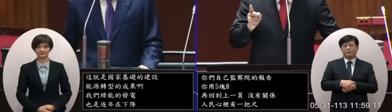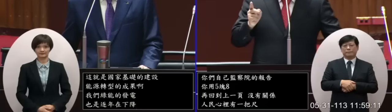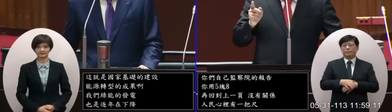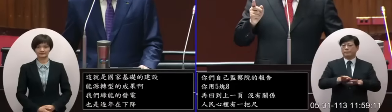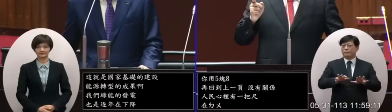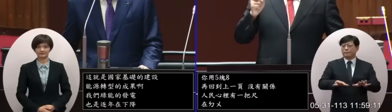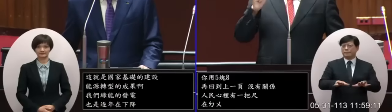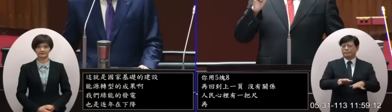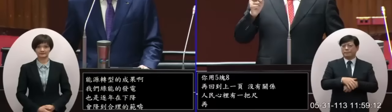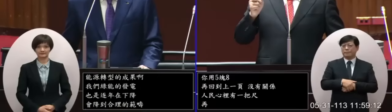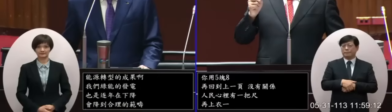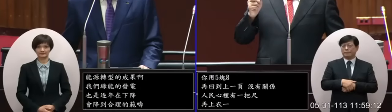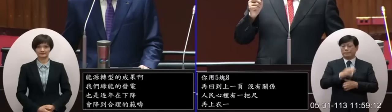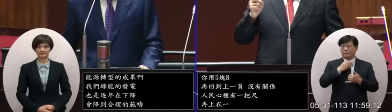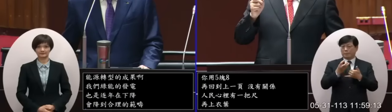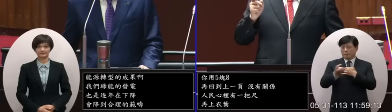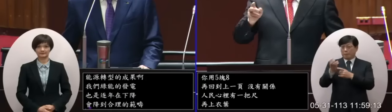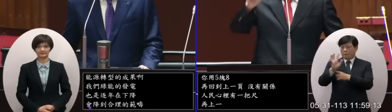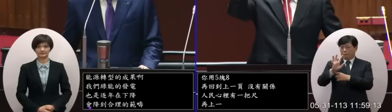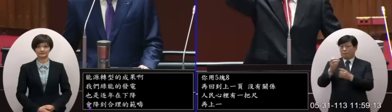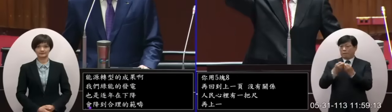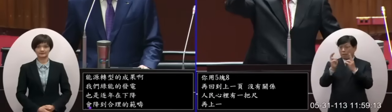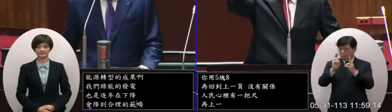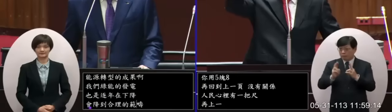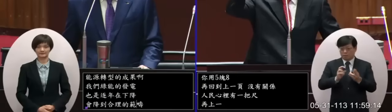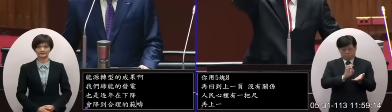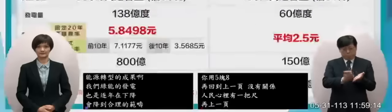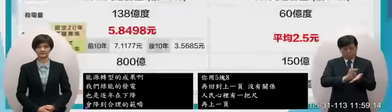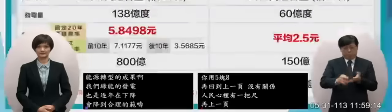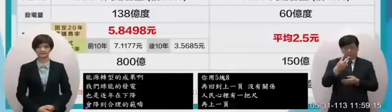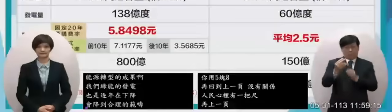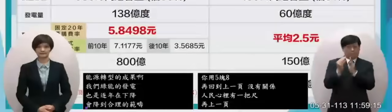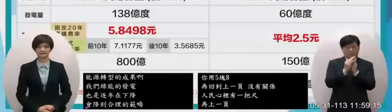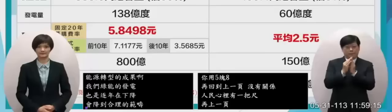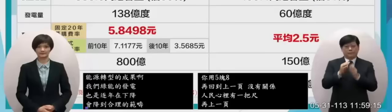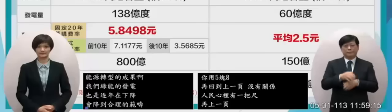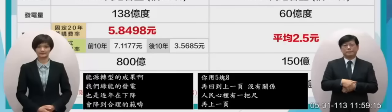今天离岸风电花了人民2兆，